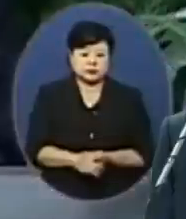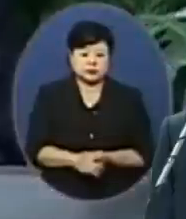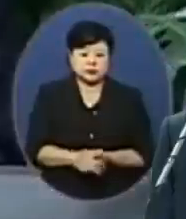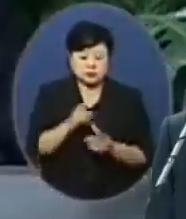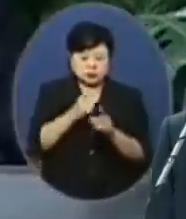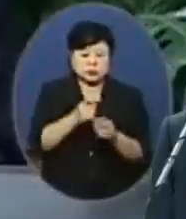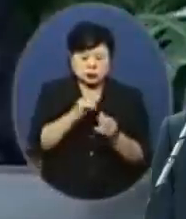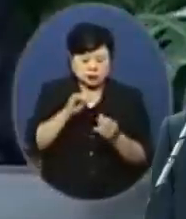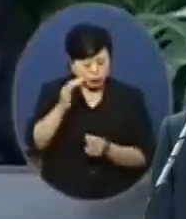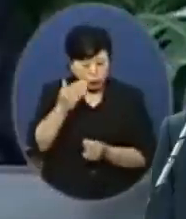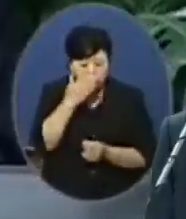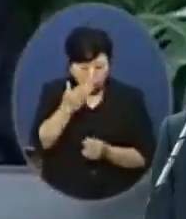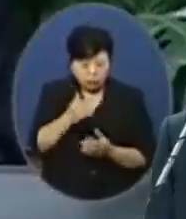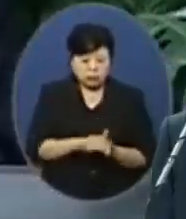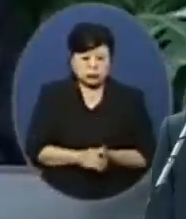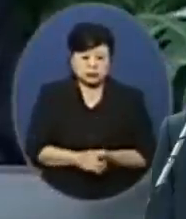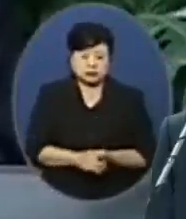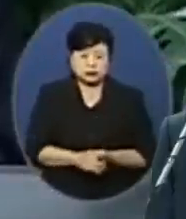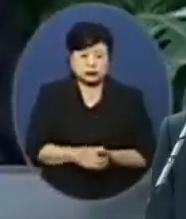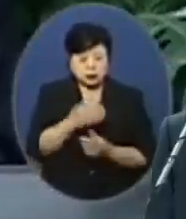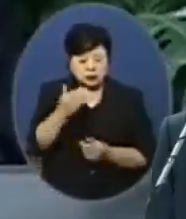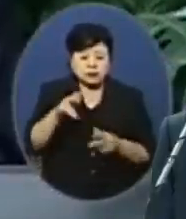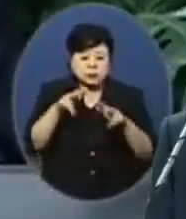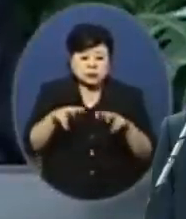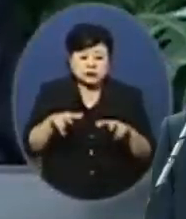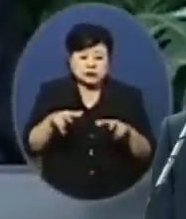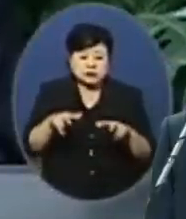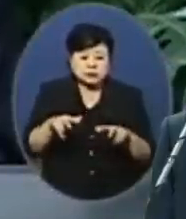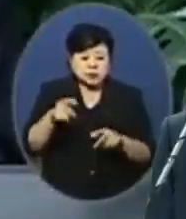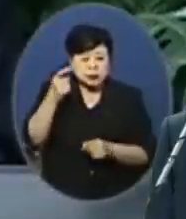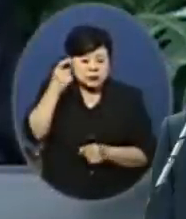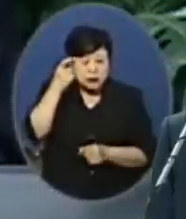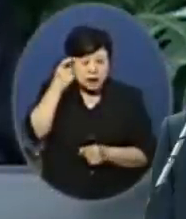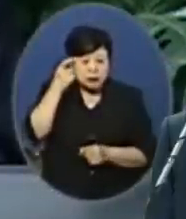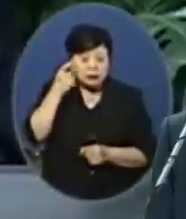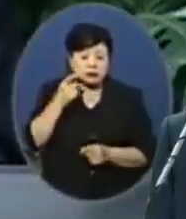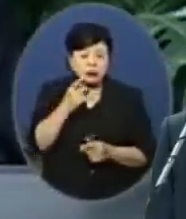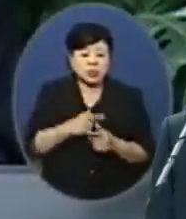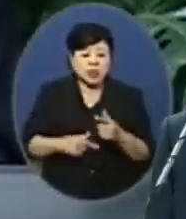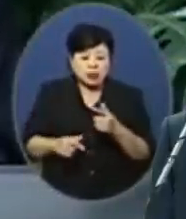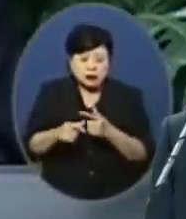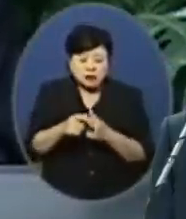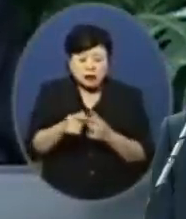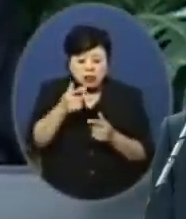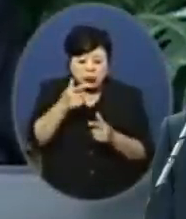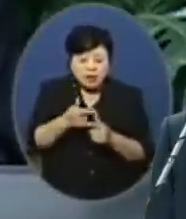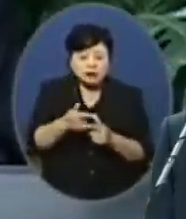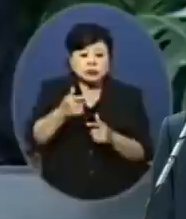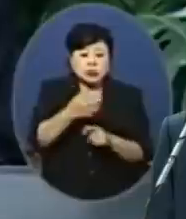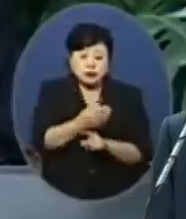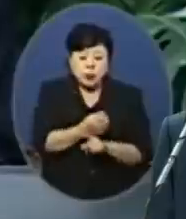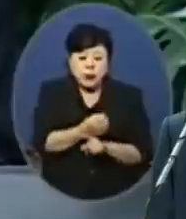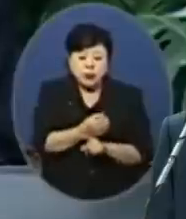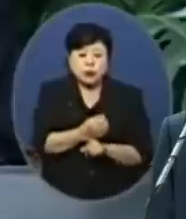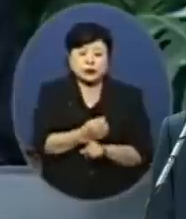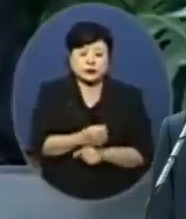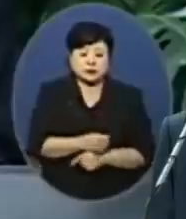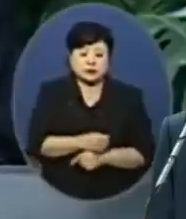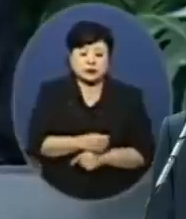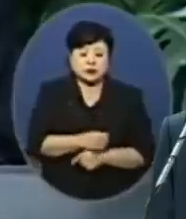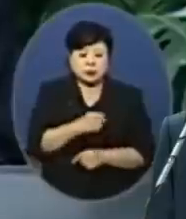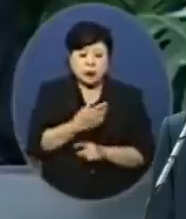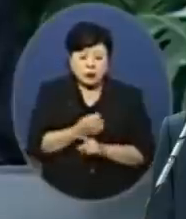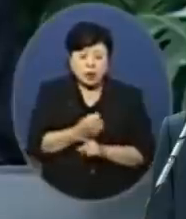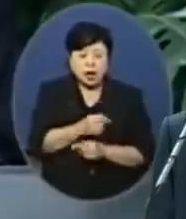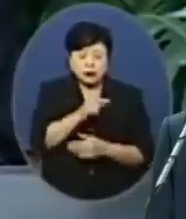승리자가 될 수 있습니다. 여러분은 지금 여러분이 여러분을 생각하는 것보다는 예수님 보배로운